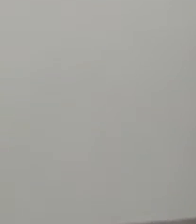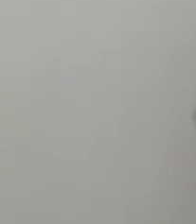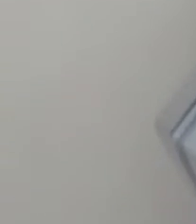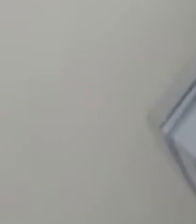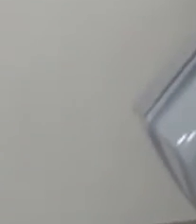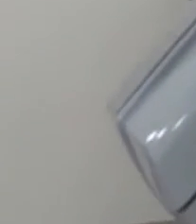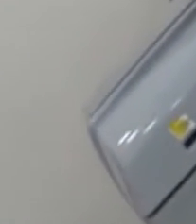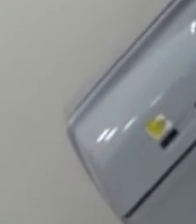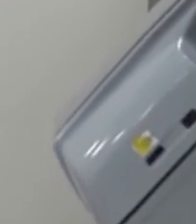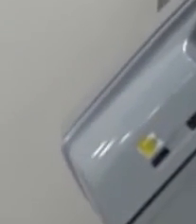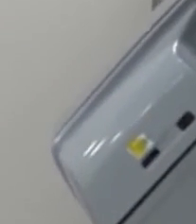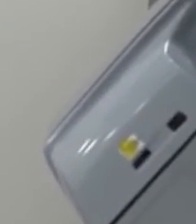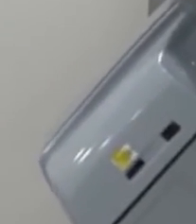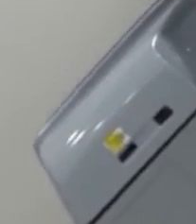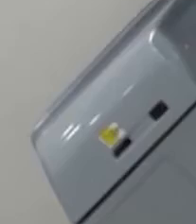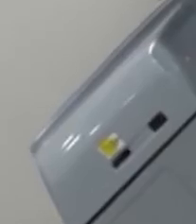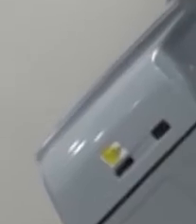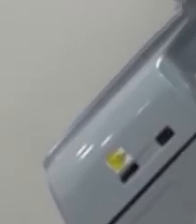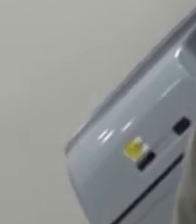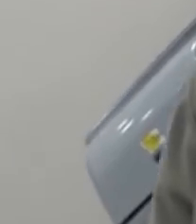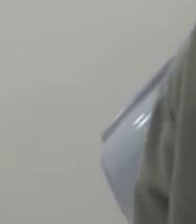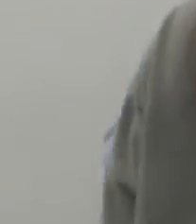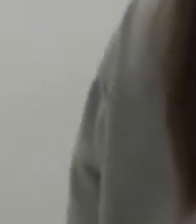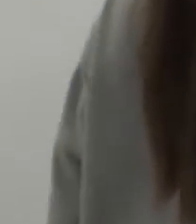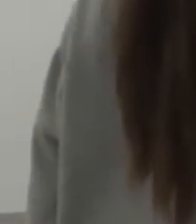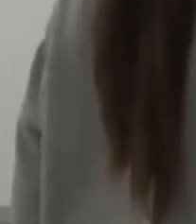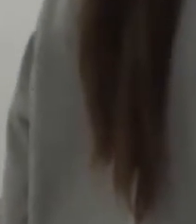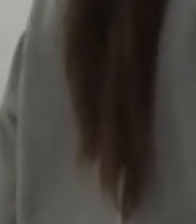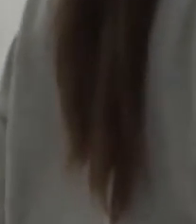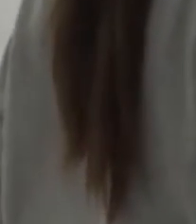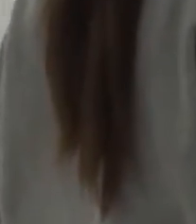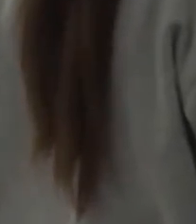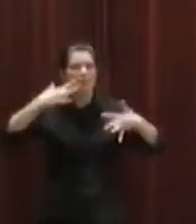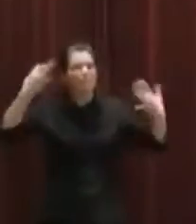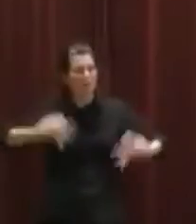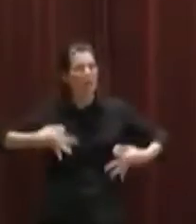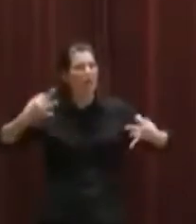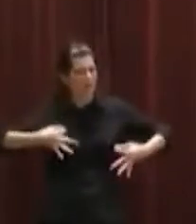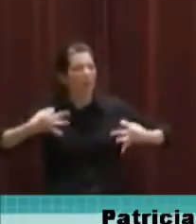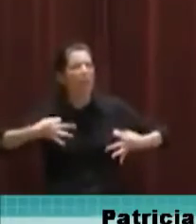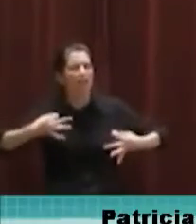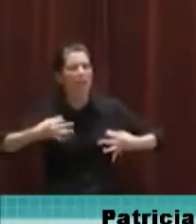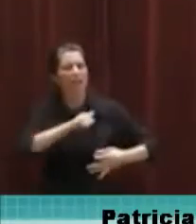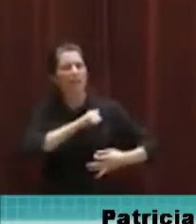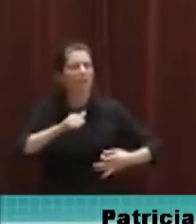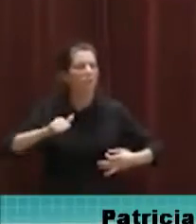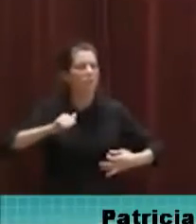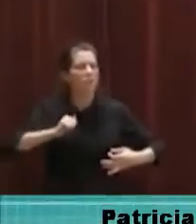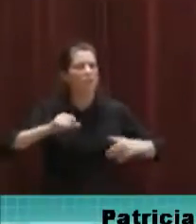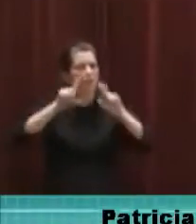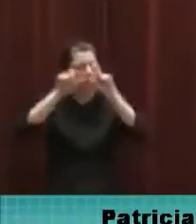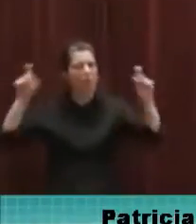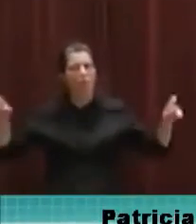de Salut, na Patrícia Gómez, donant resposta així a una pregunta del PI. La informació que tenim de la comissió de seguiment és que s'apresta de